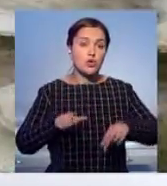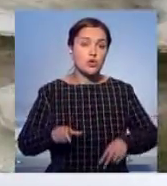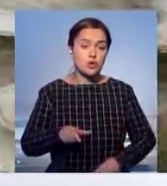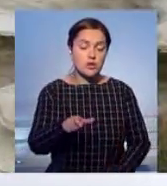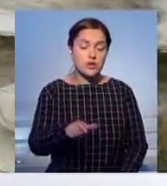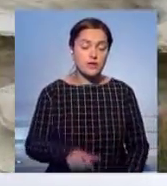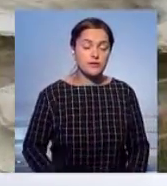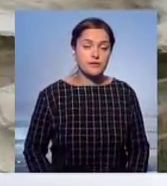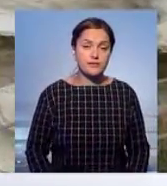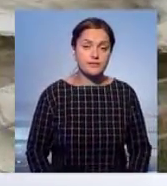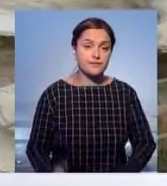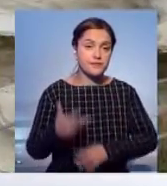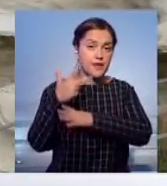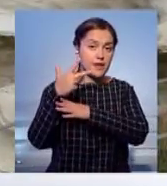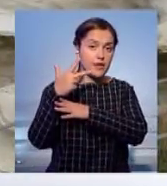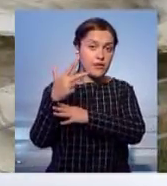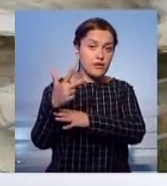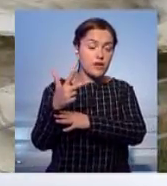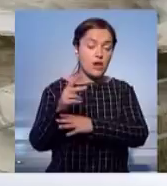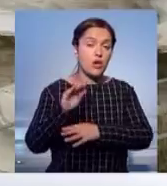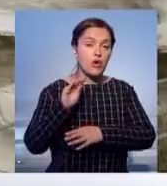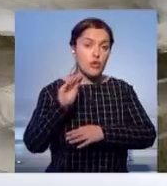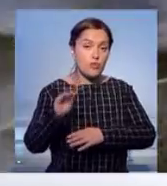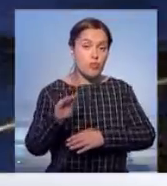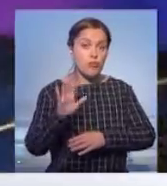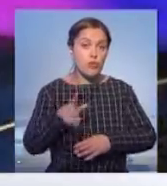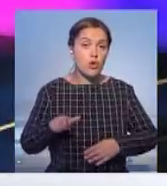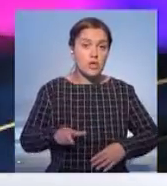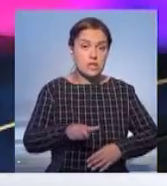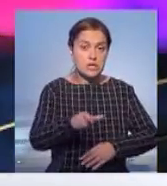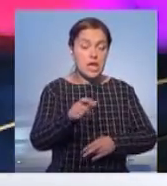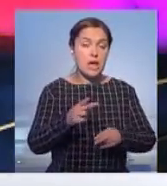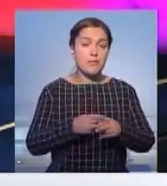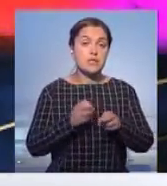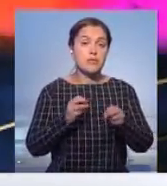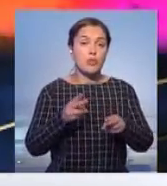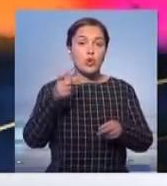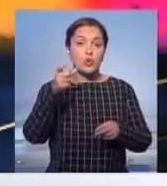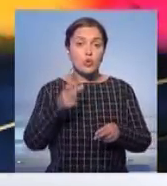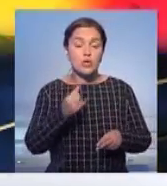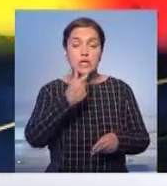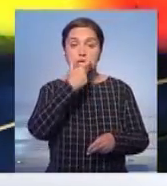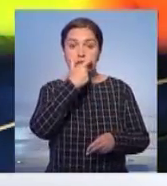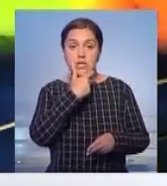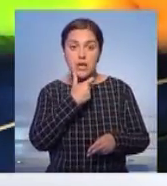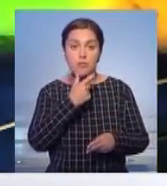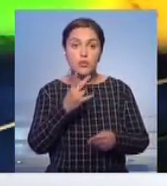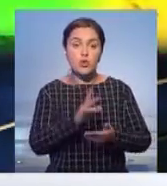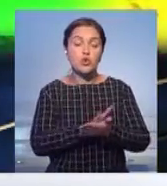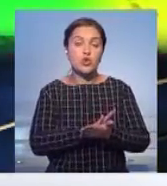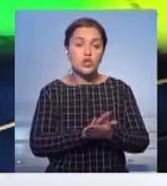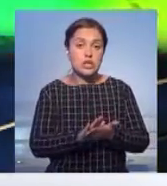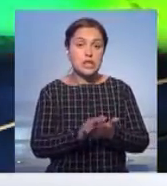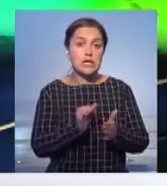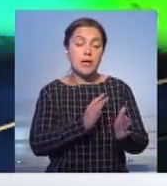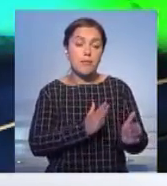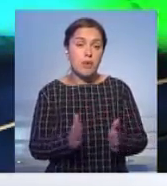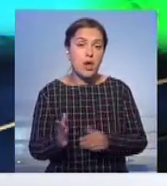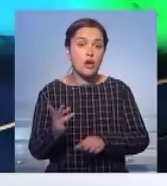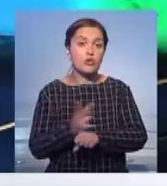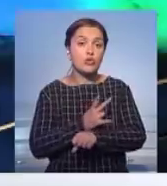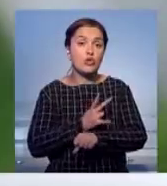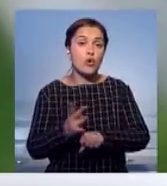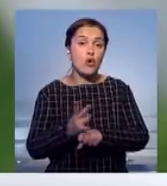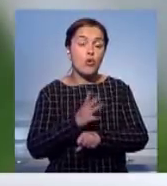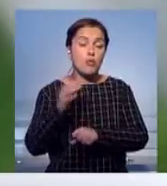зоны. Видеокамеры, установленные на протяжении всей тропы, обеспечат безопасность людей и соблюдение пешеходами чистоты и порядка. Ночью будет